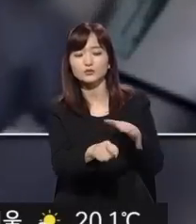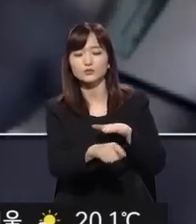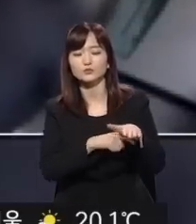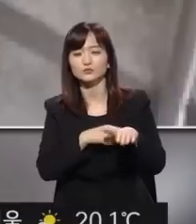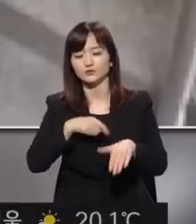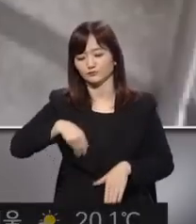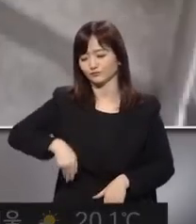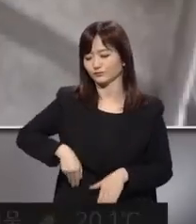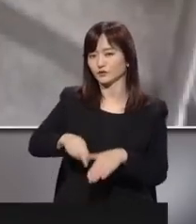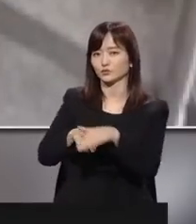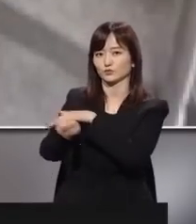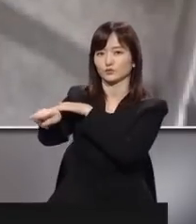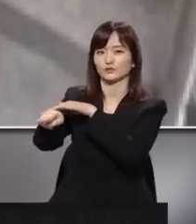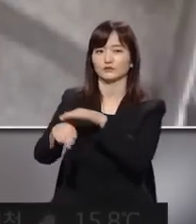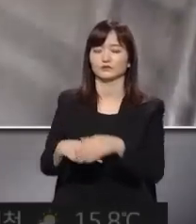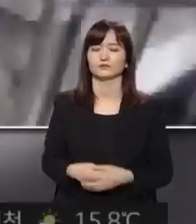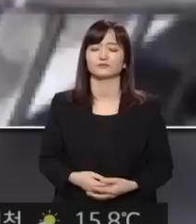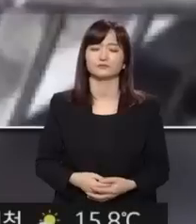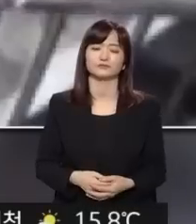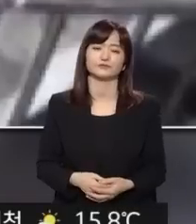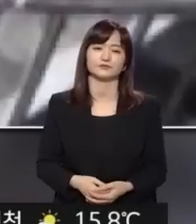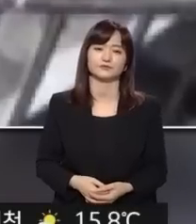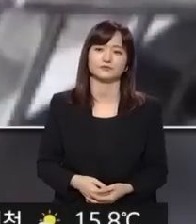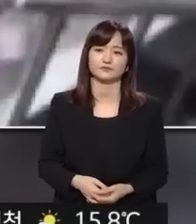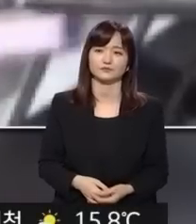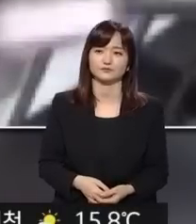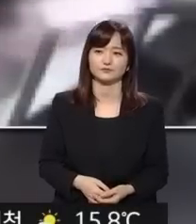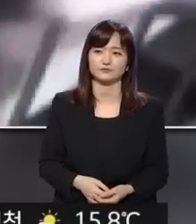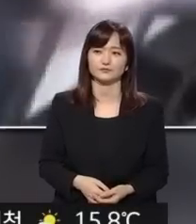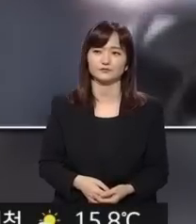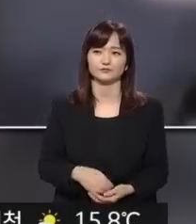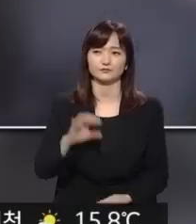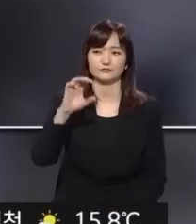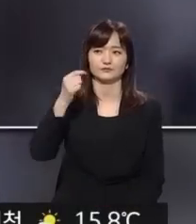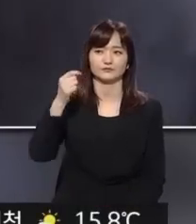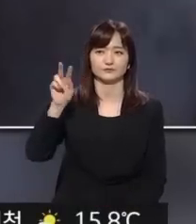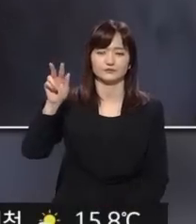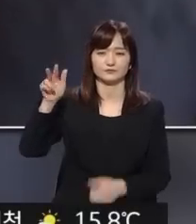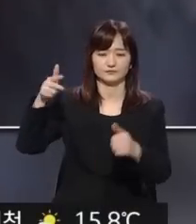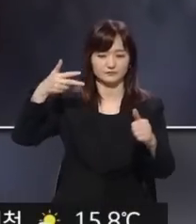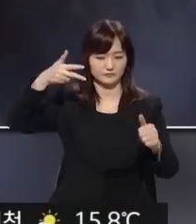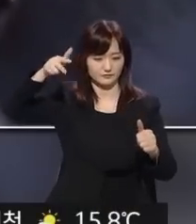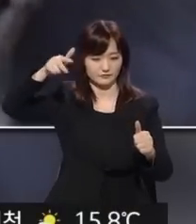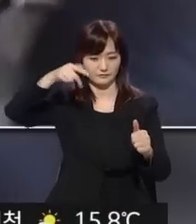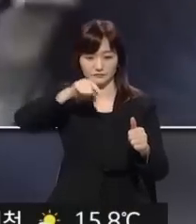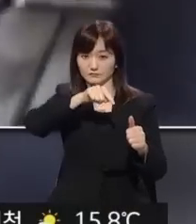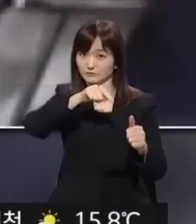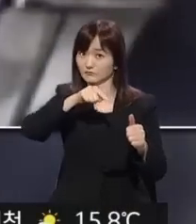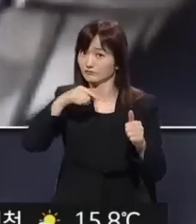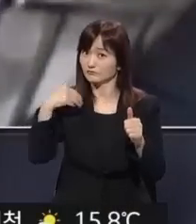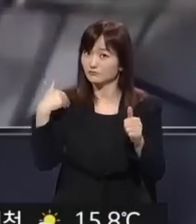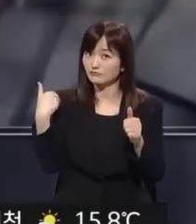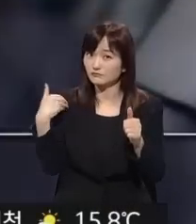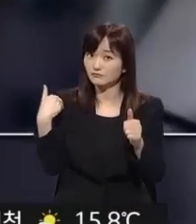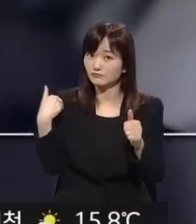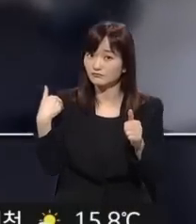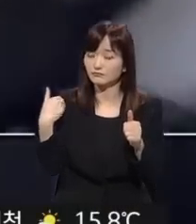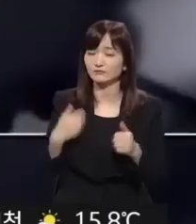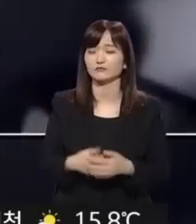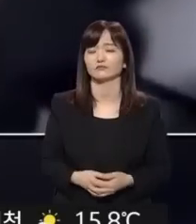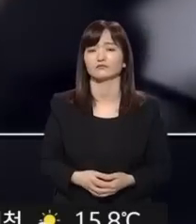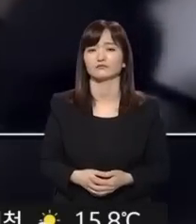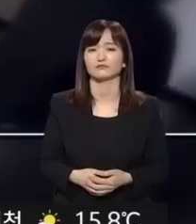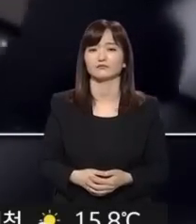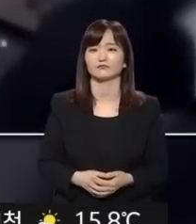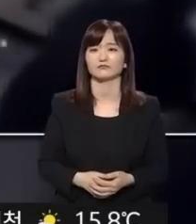넣고 갑니다 이름하야 택배 들쥐 자 cctv가 다 지켜보고 있다는 걸 몰랐던 모양인데 자